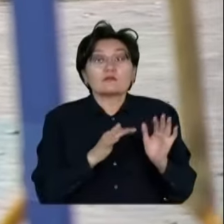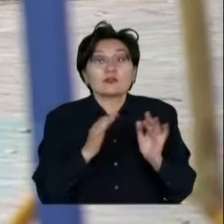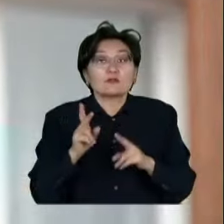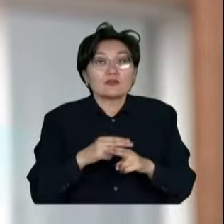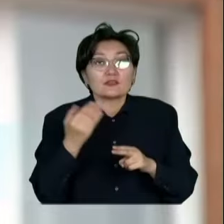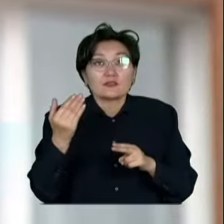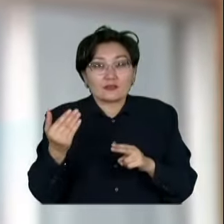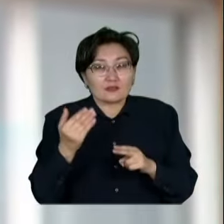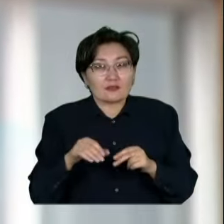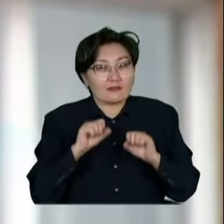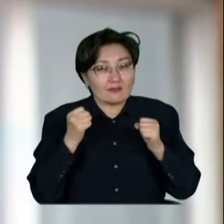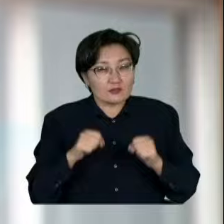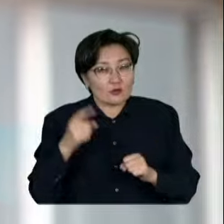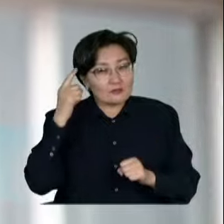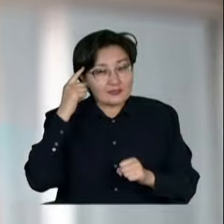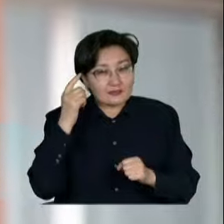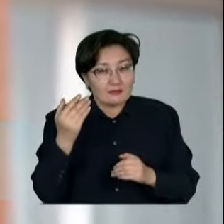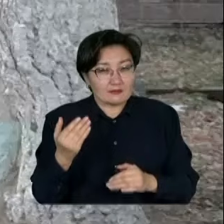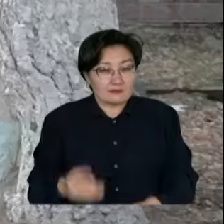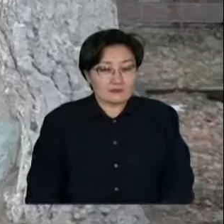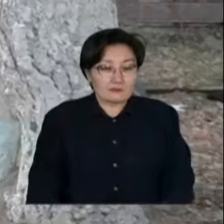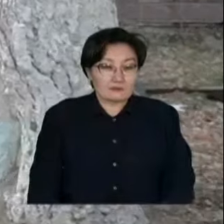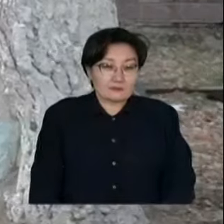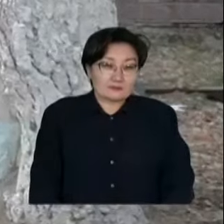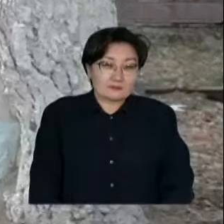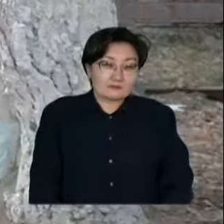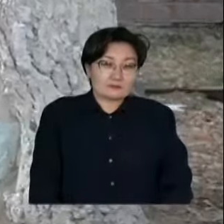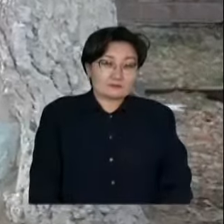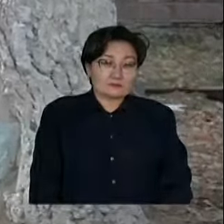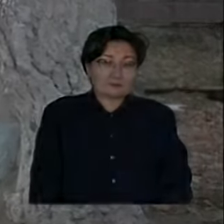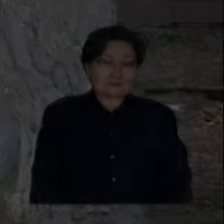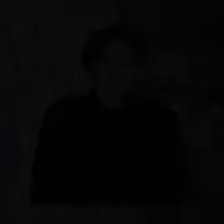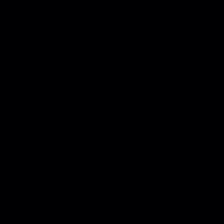невозможно представить. Резабек Ахметов, телеканал «Алматы», Павлодар.